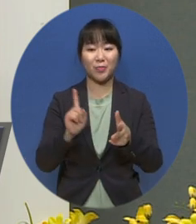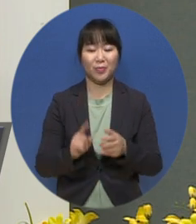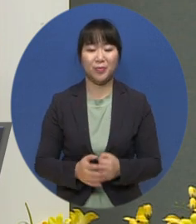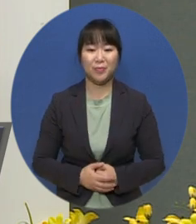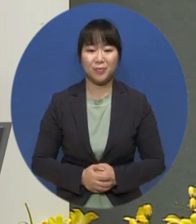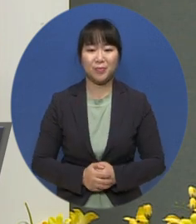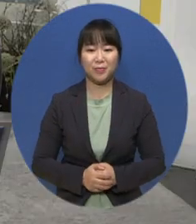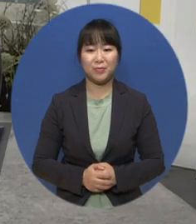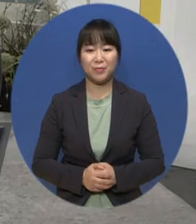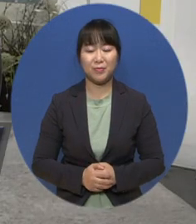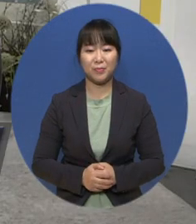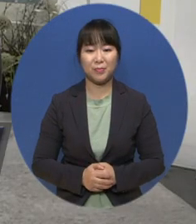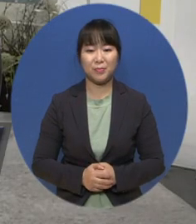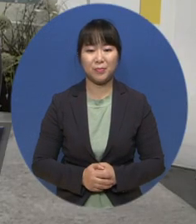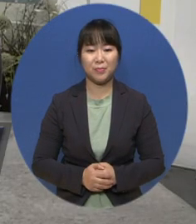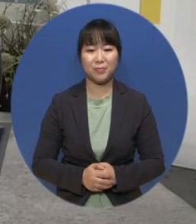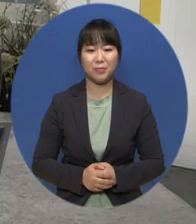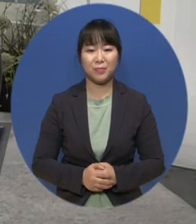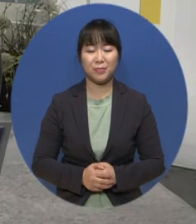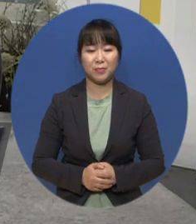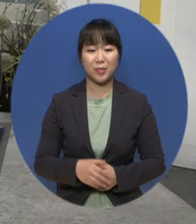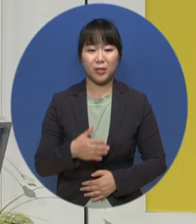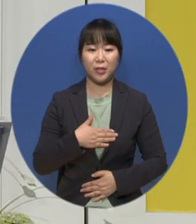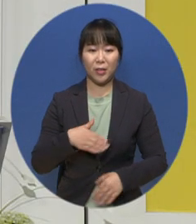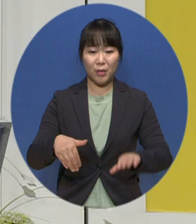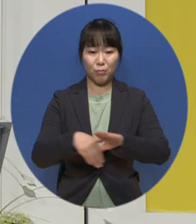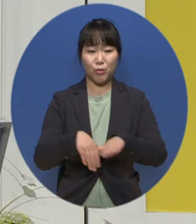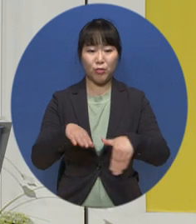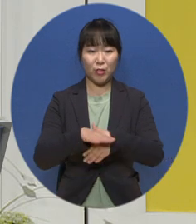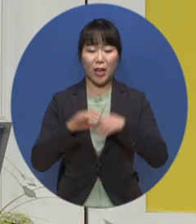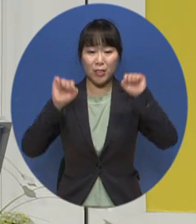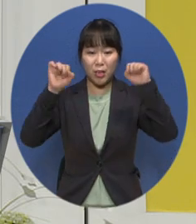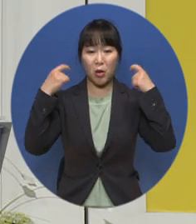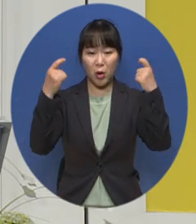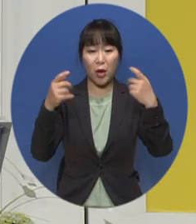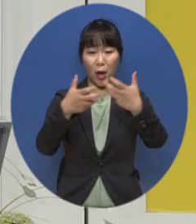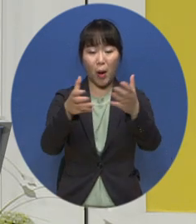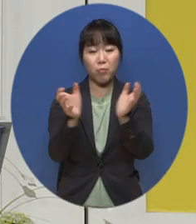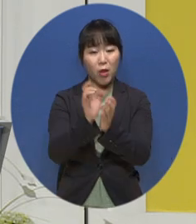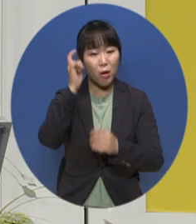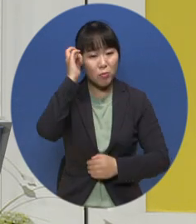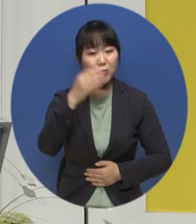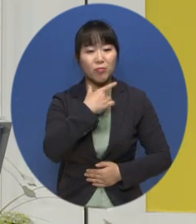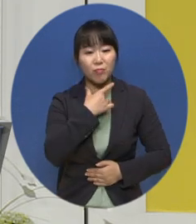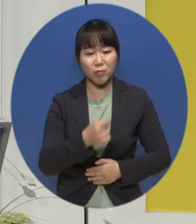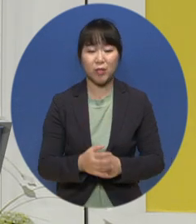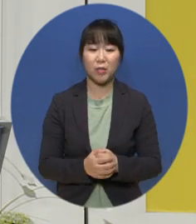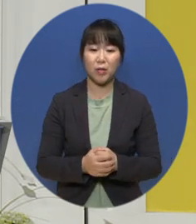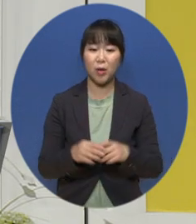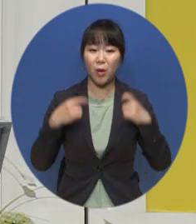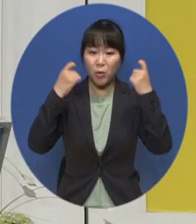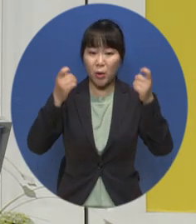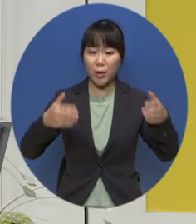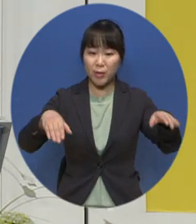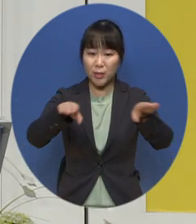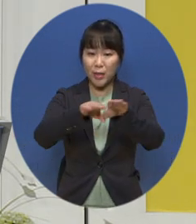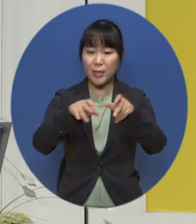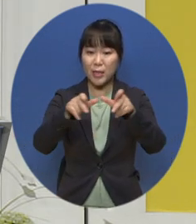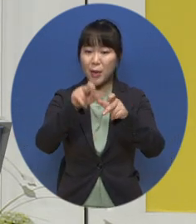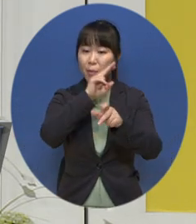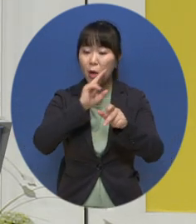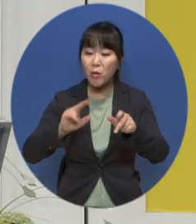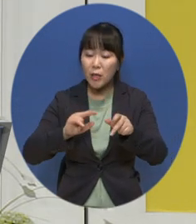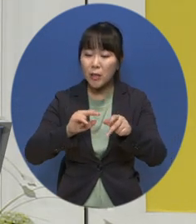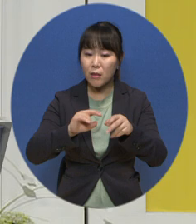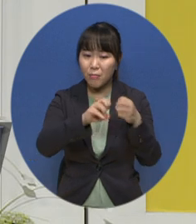뭐예요 저는 제 문화관광부의 가 물어볼 거예요 왜 관과 시술을 하는데 창이 필히 시설을 하지 않던가